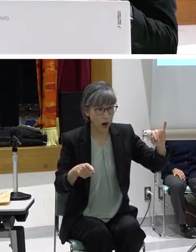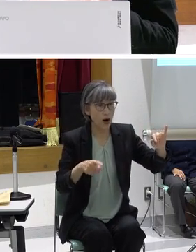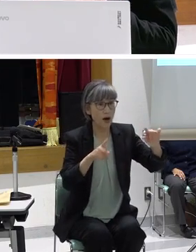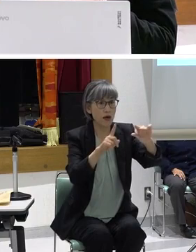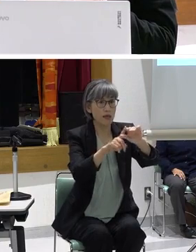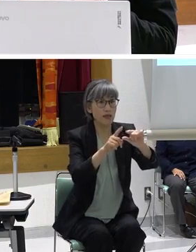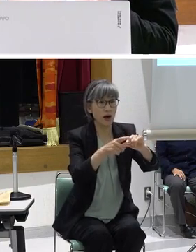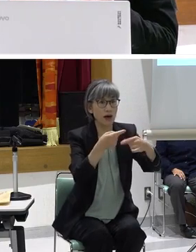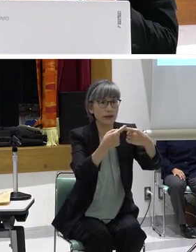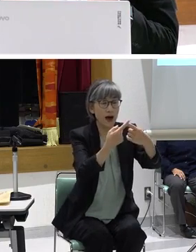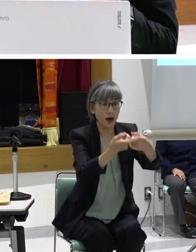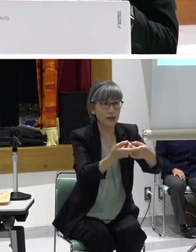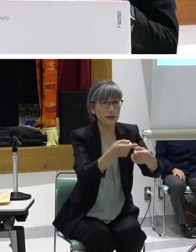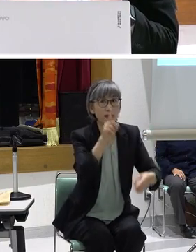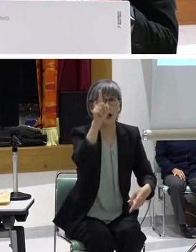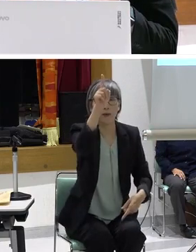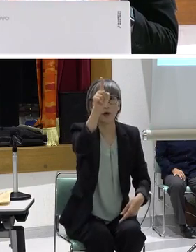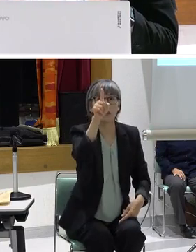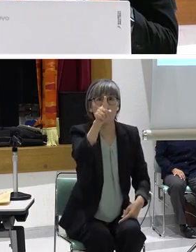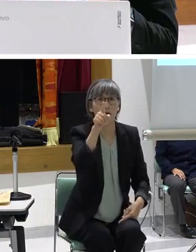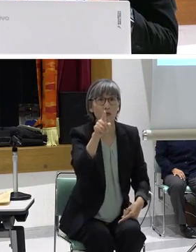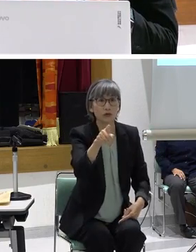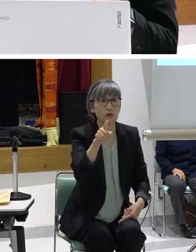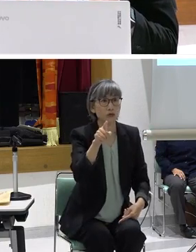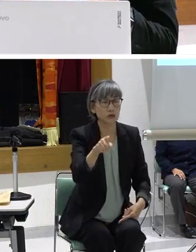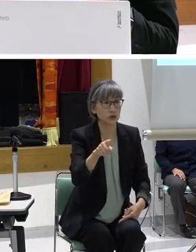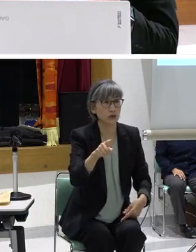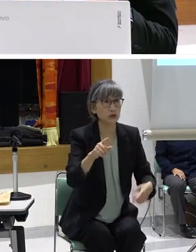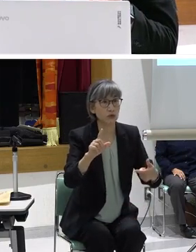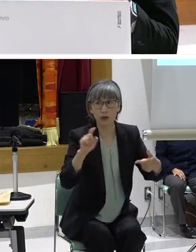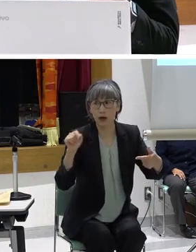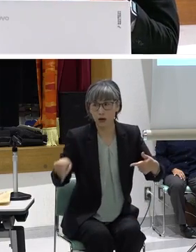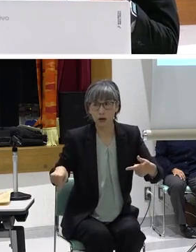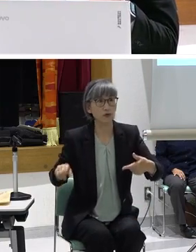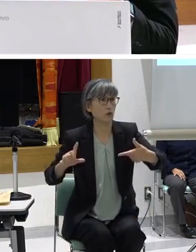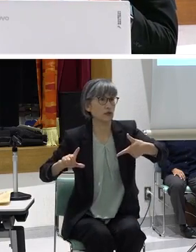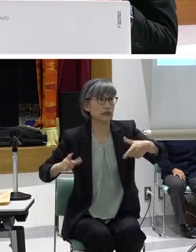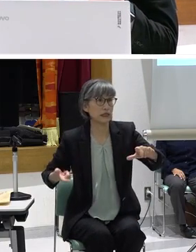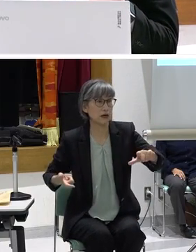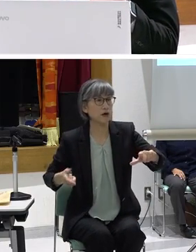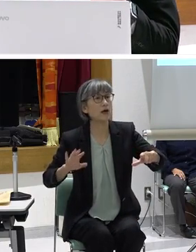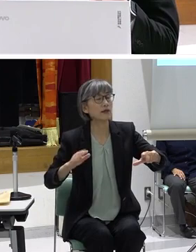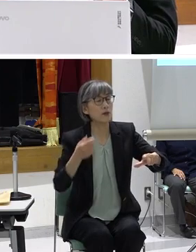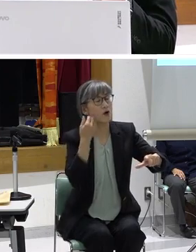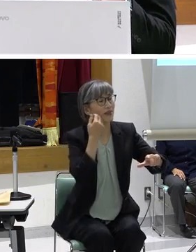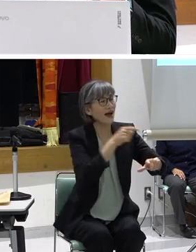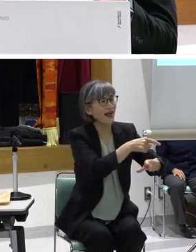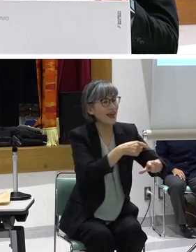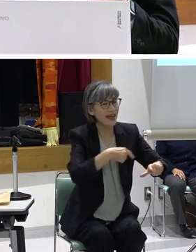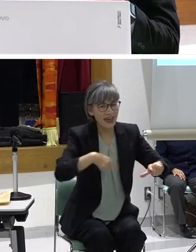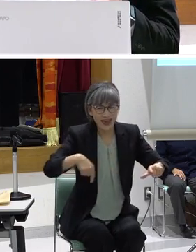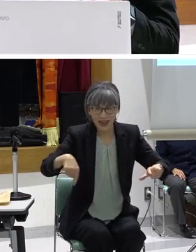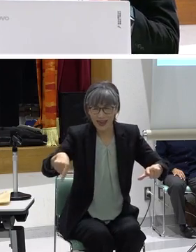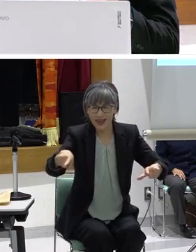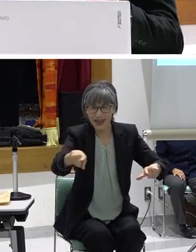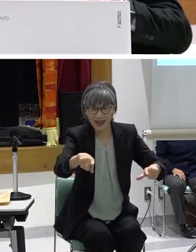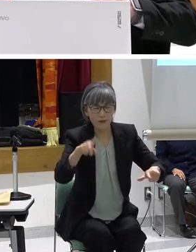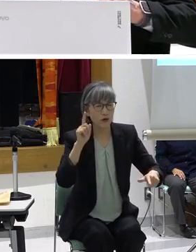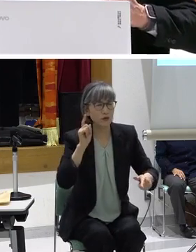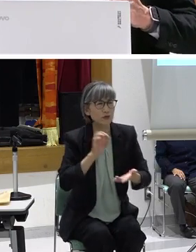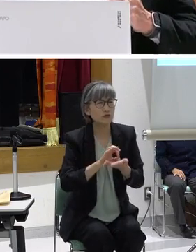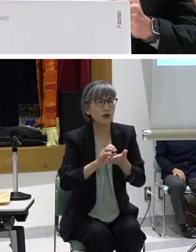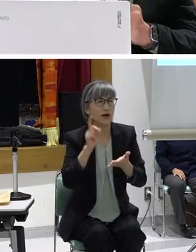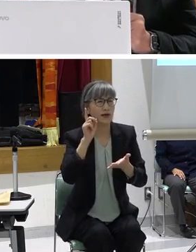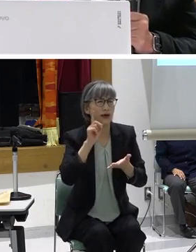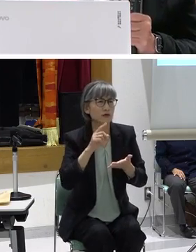一手間だっていうふうに感覚が変わっていく。まあ、誰にとっても使いやすいわけです。つまり中でいちいちボタンを押さなくてもいい、